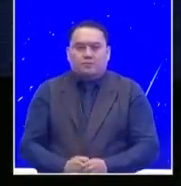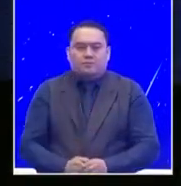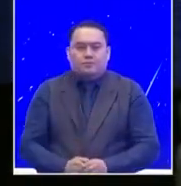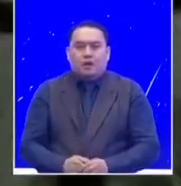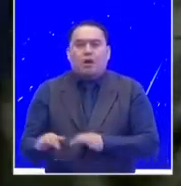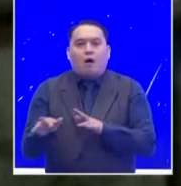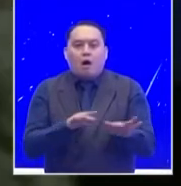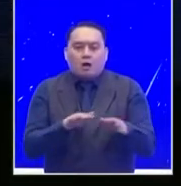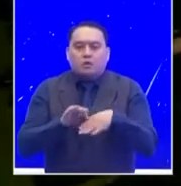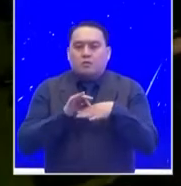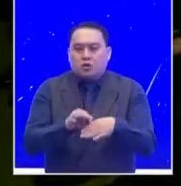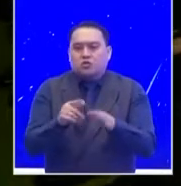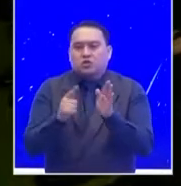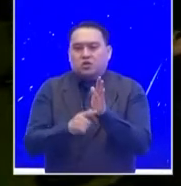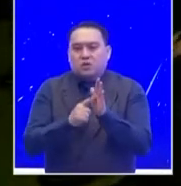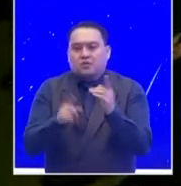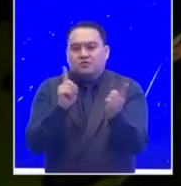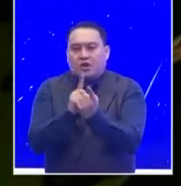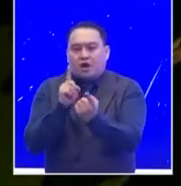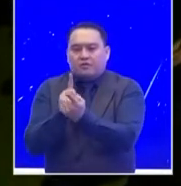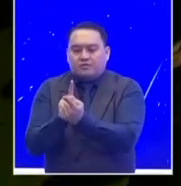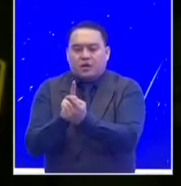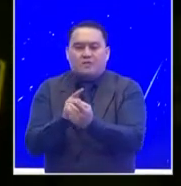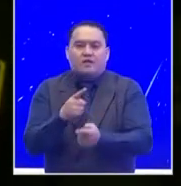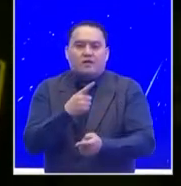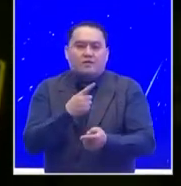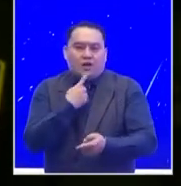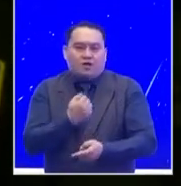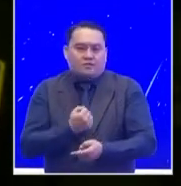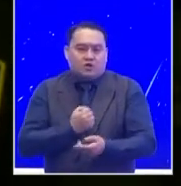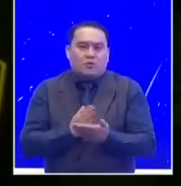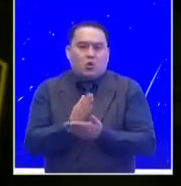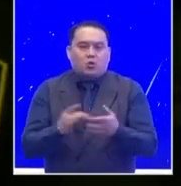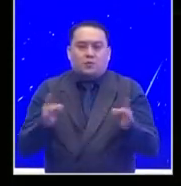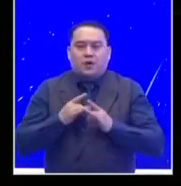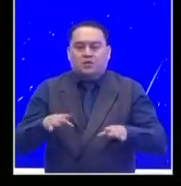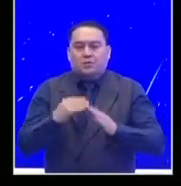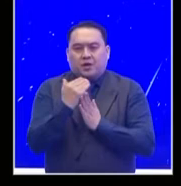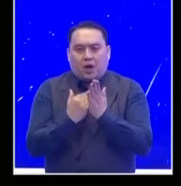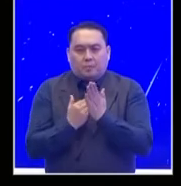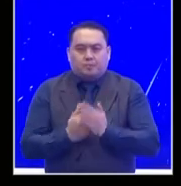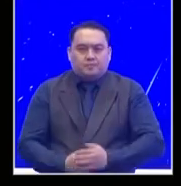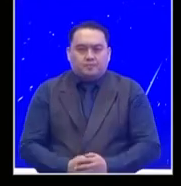В ходе акции пройдут около 70 встреч с ветеранами и свыше 50 концертных программ.